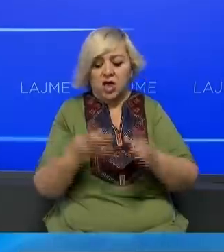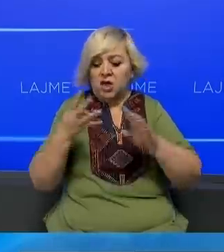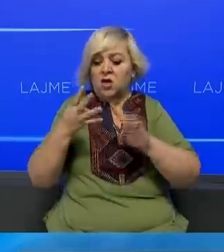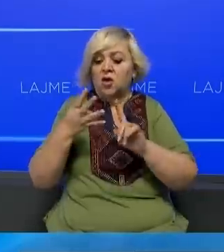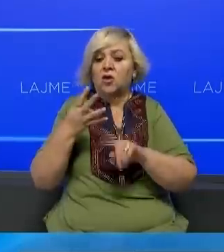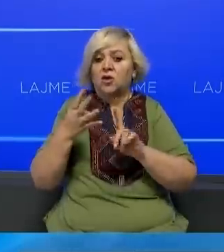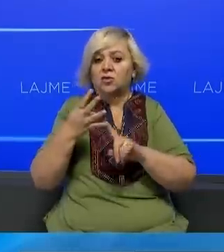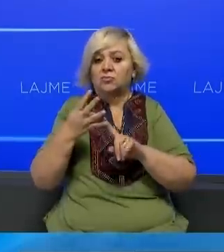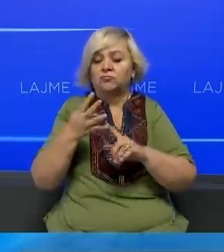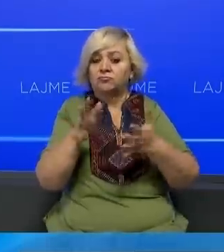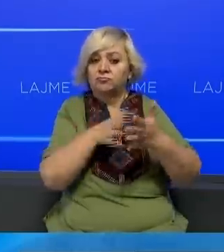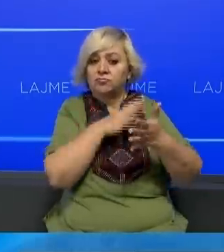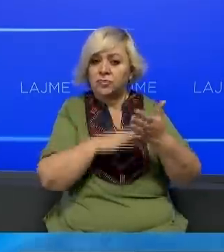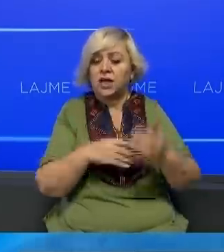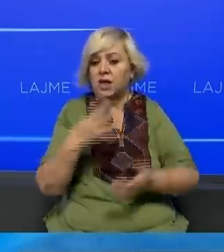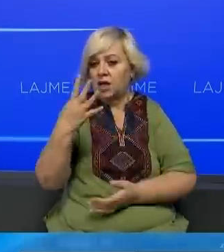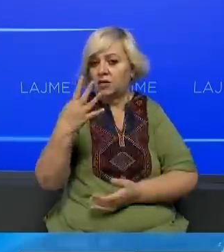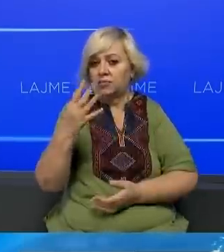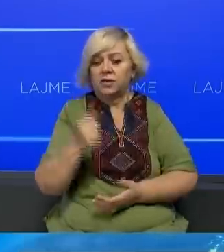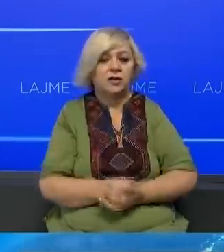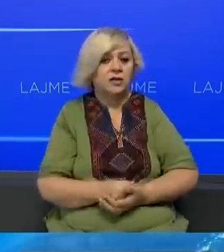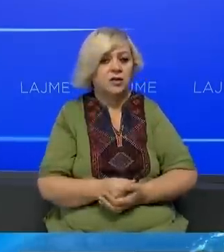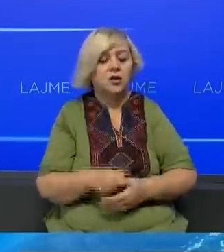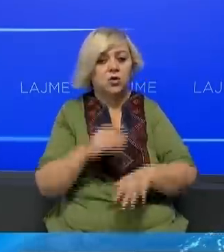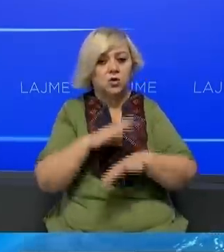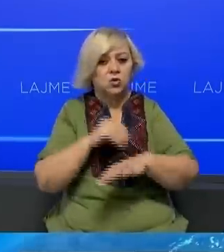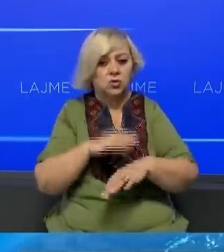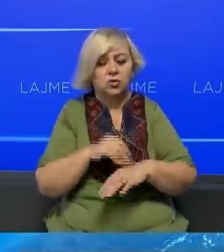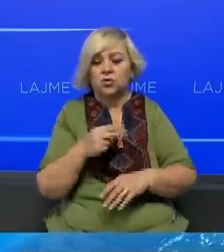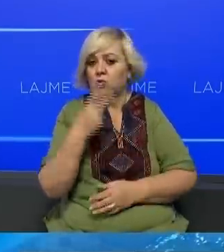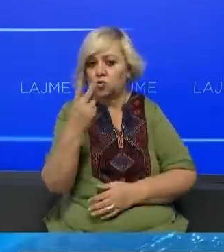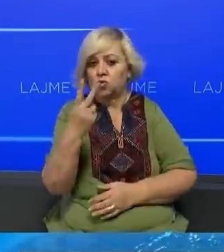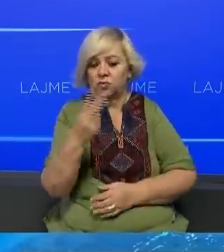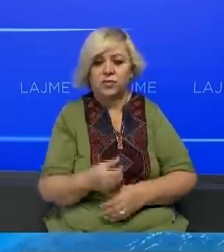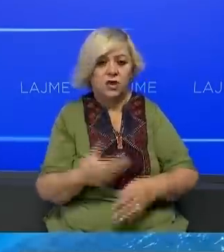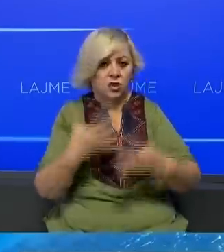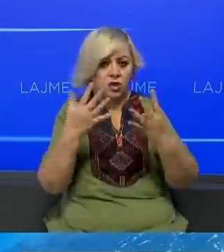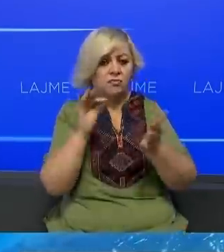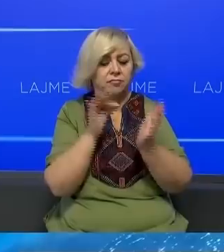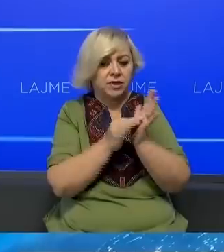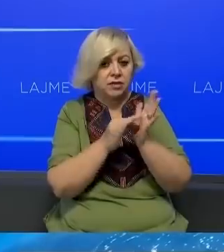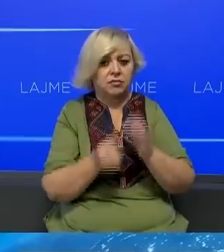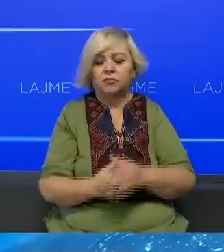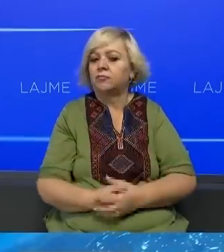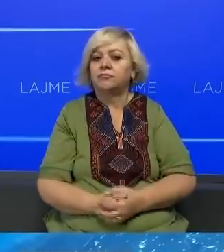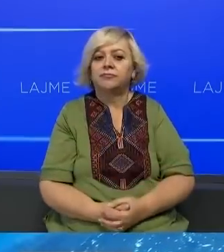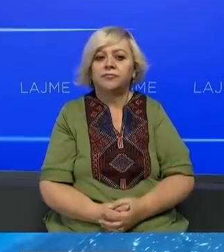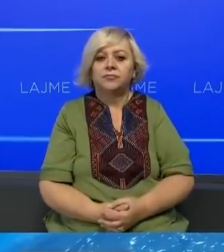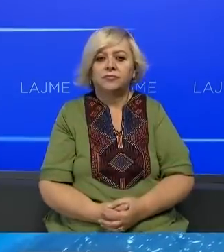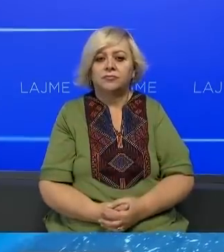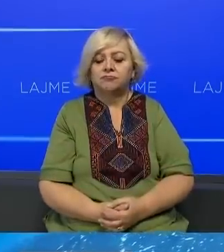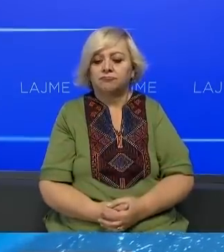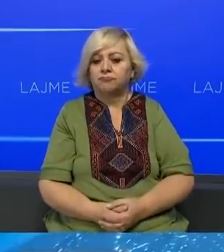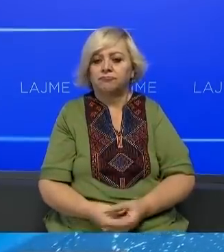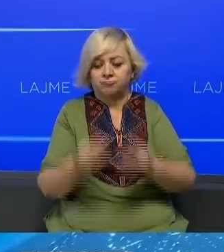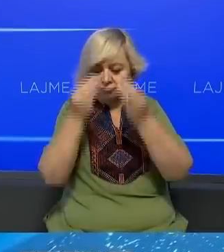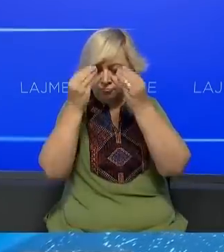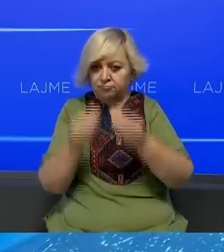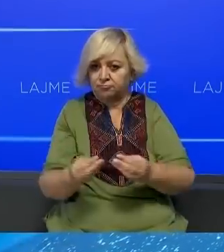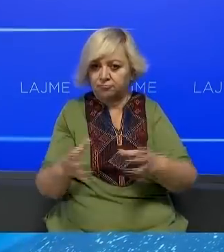në tabelë me 4 pikë, kurse Suedia zë vendin e 2-të me gjithsej 9 pikë. Të nderuar